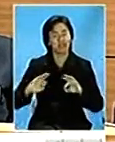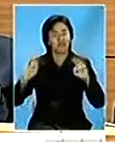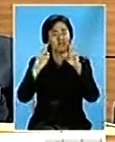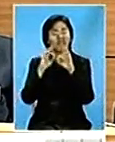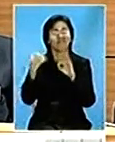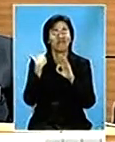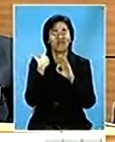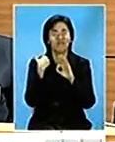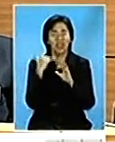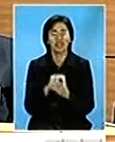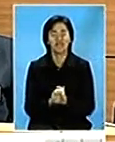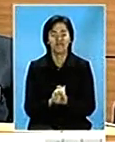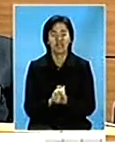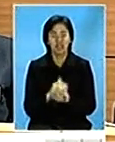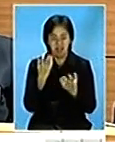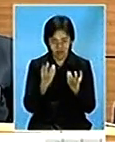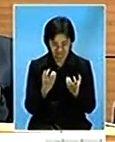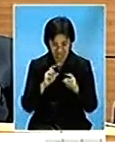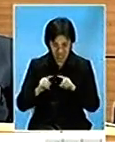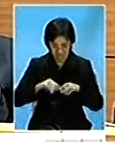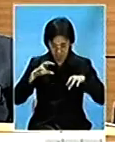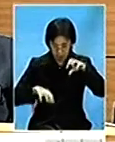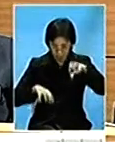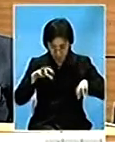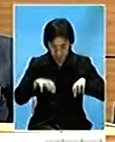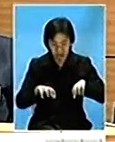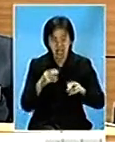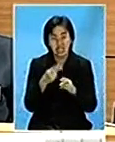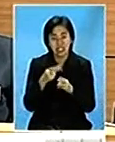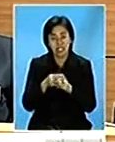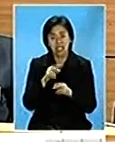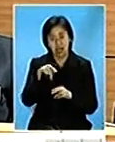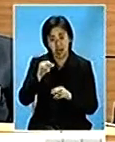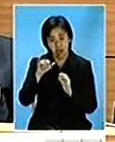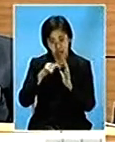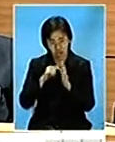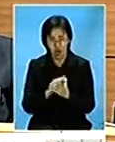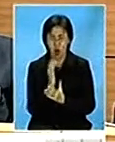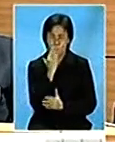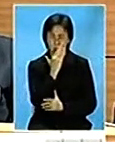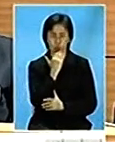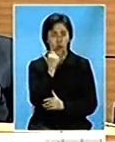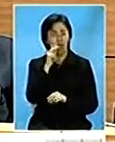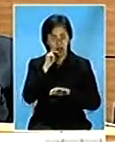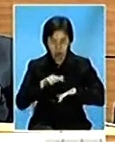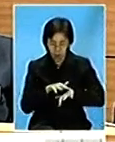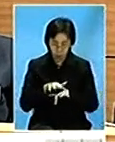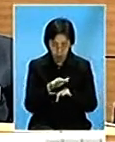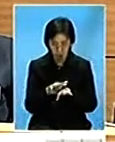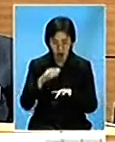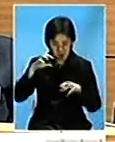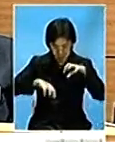งเป็นโขดหินที่เป็นหน้าผาเรียกว่าพญาเตางอยดูสวยงามมากในการแหล่งท่องเ